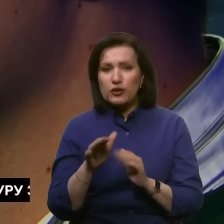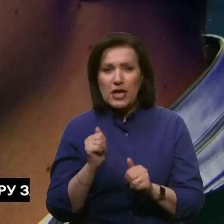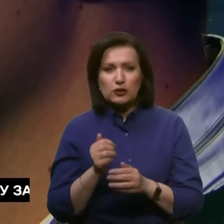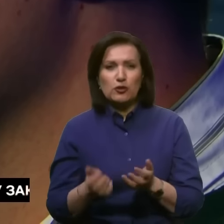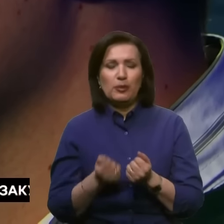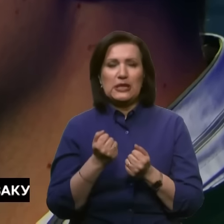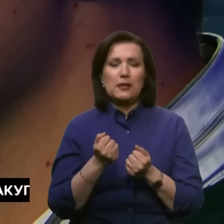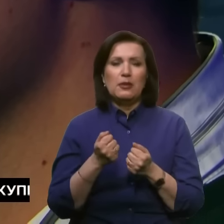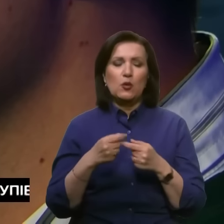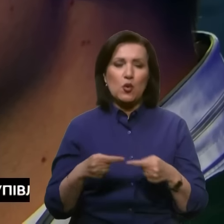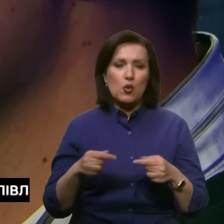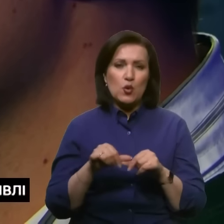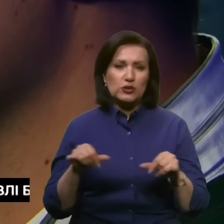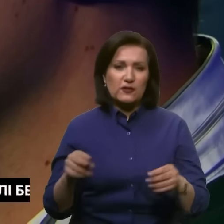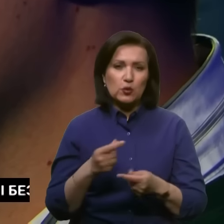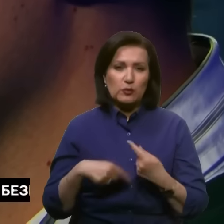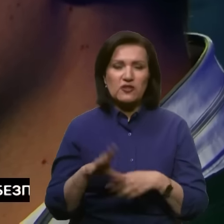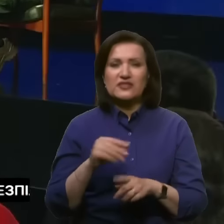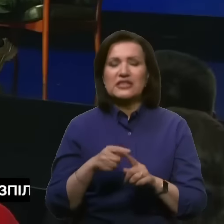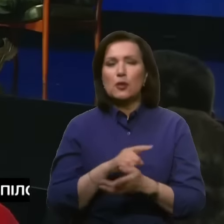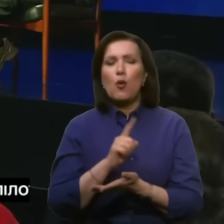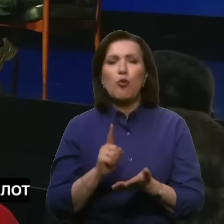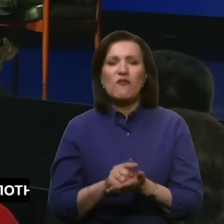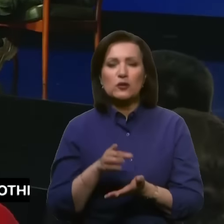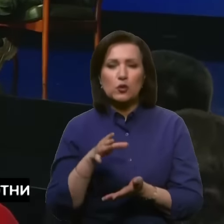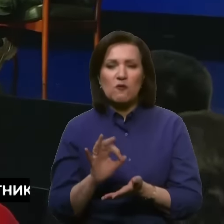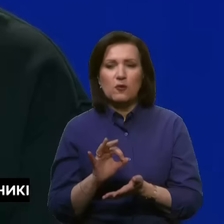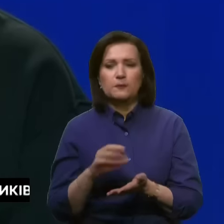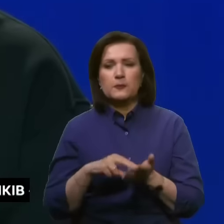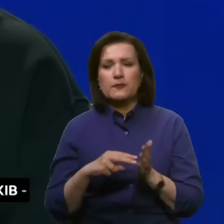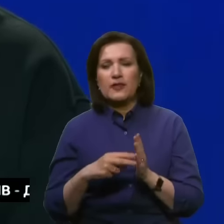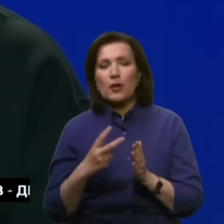підтримки, розвитку бізнесу. Все це обов'язково